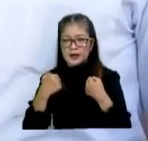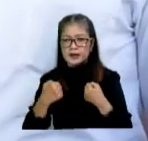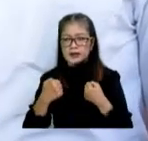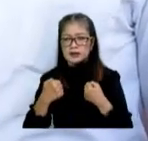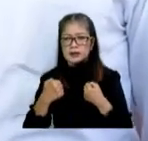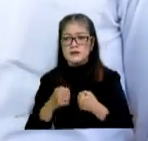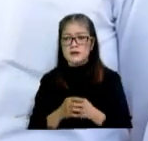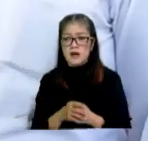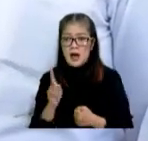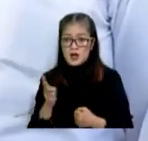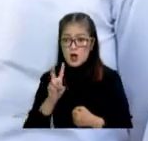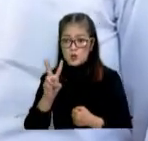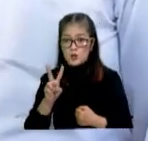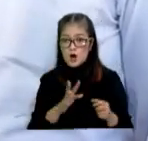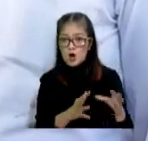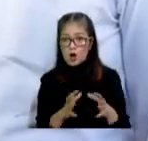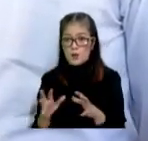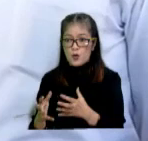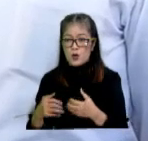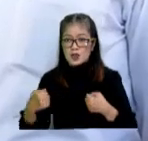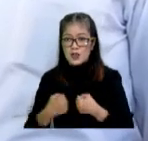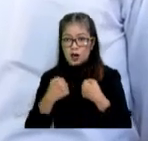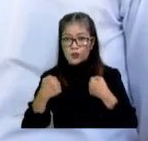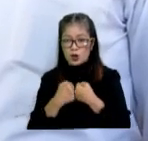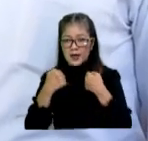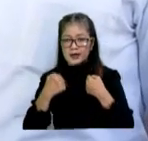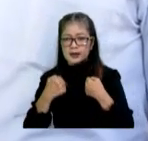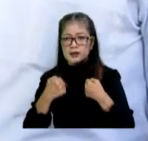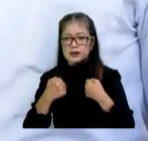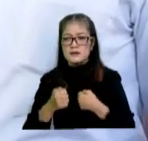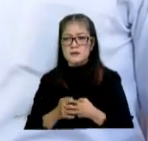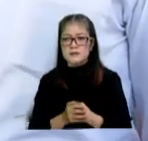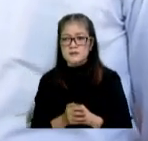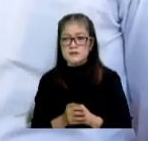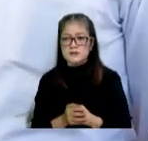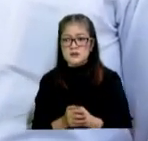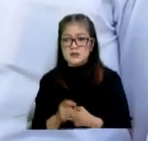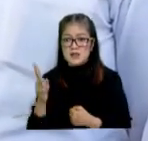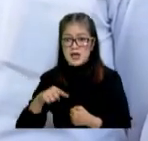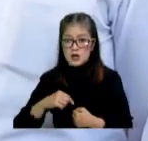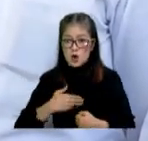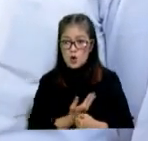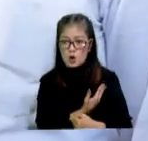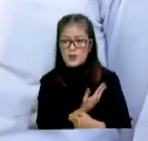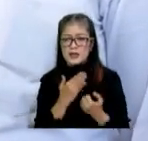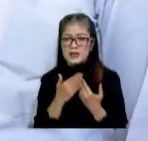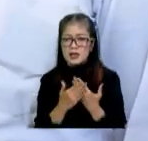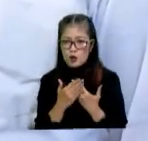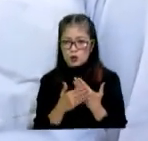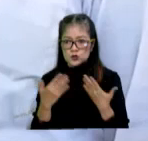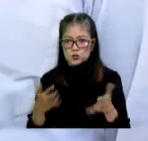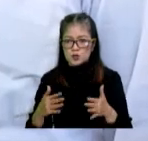terjadi tawuran. Dalam penyelamatkan dua orang pelakunya, korban juga tadi sudah dirawat juga. Untuk selanjutnya kami